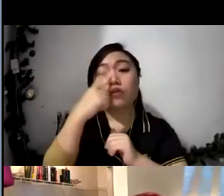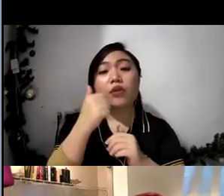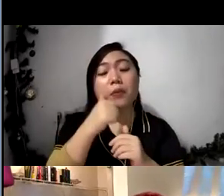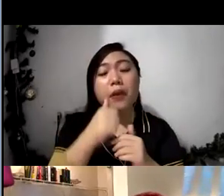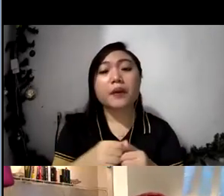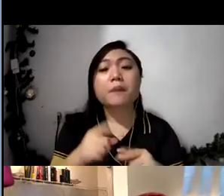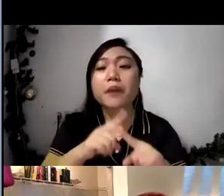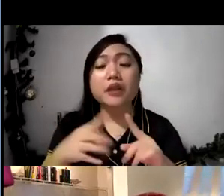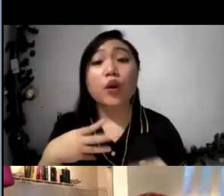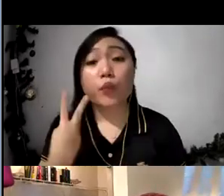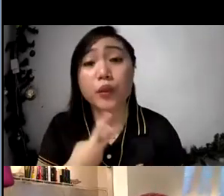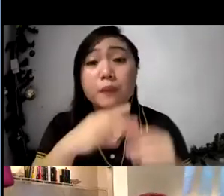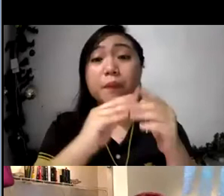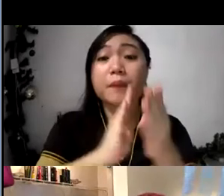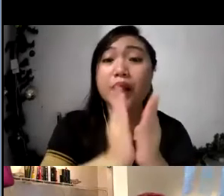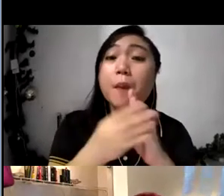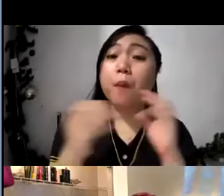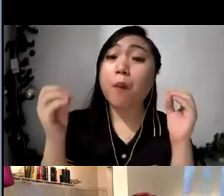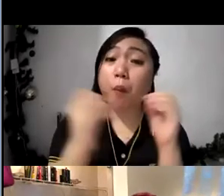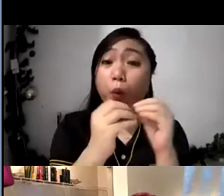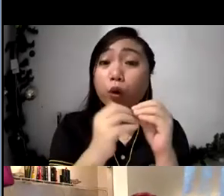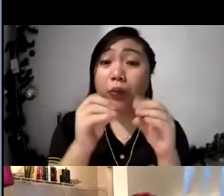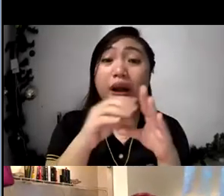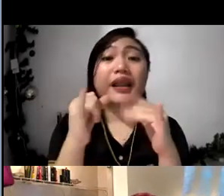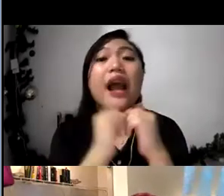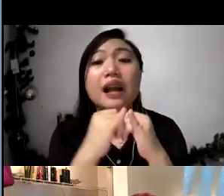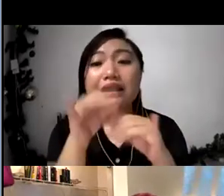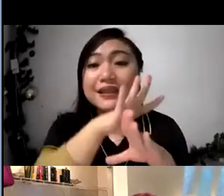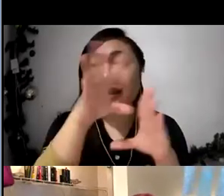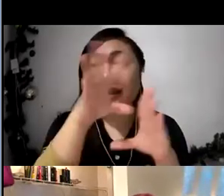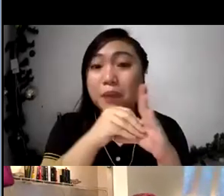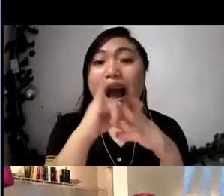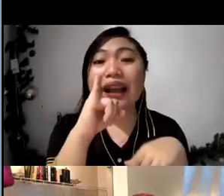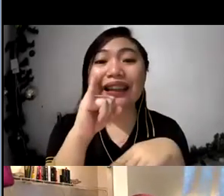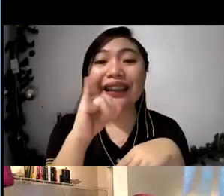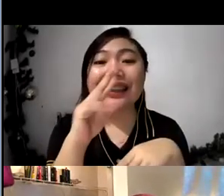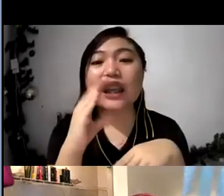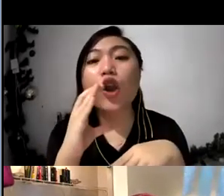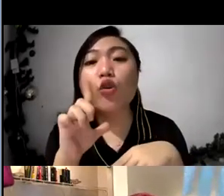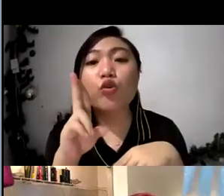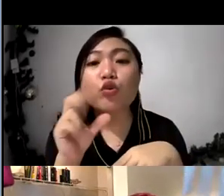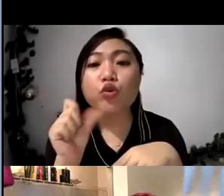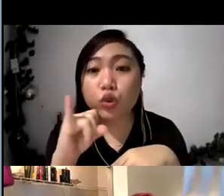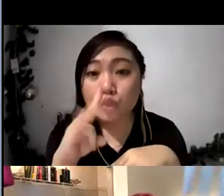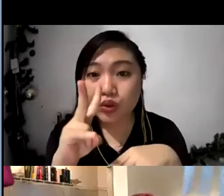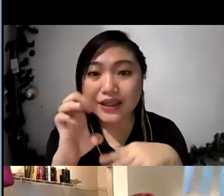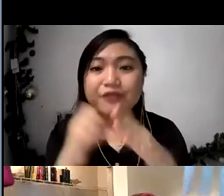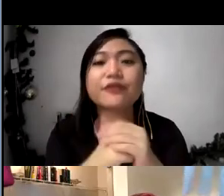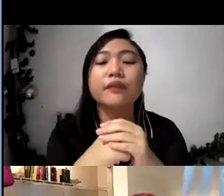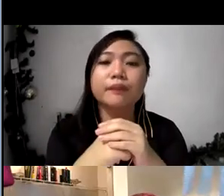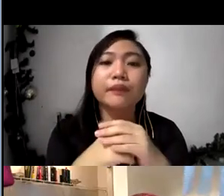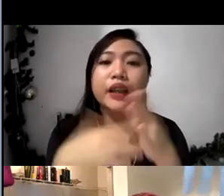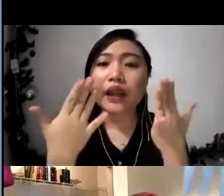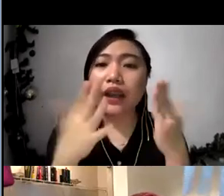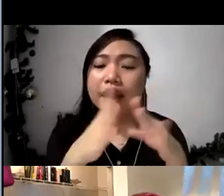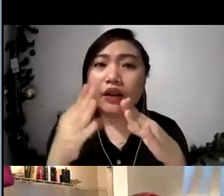are becoming more inclusive, nag-evolve din yung ating gender equality work, no.